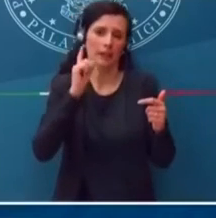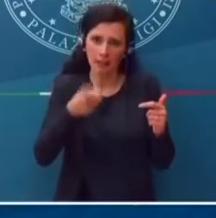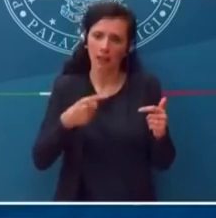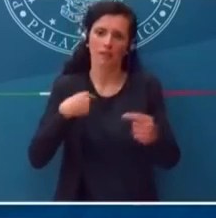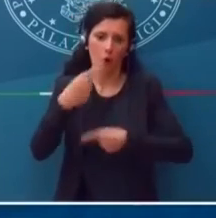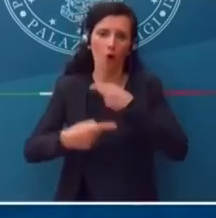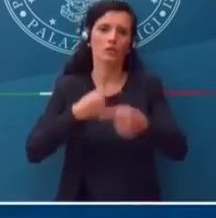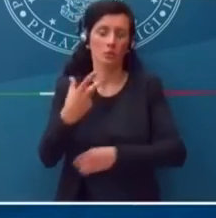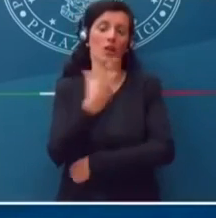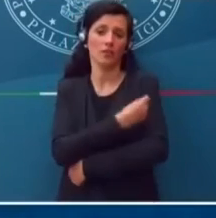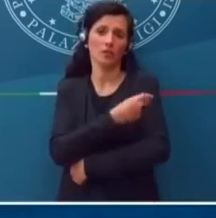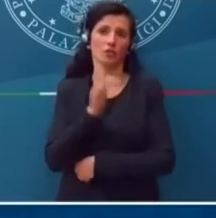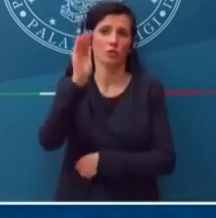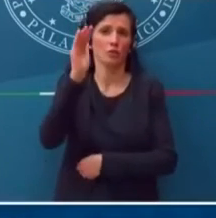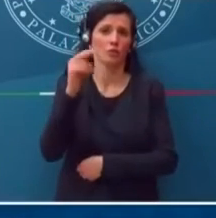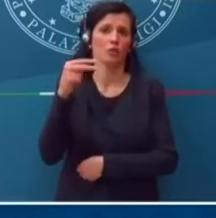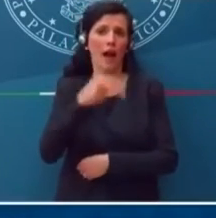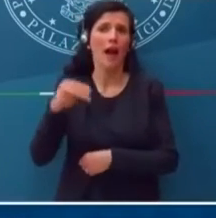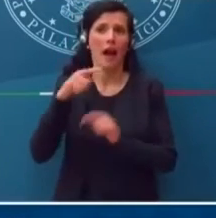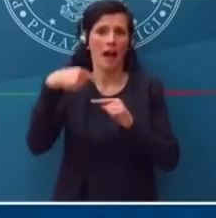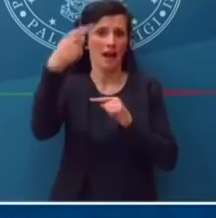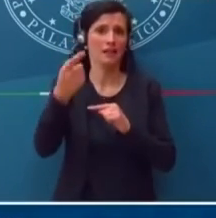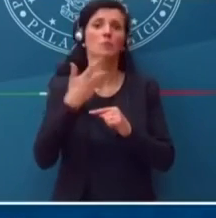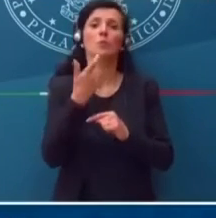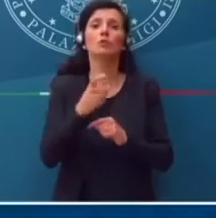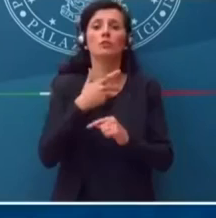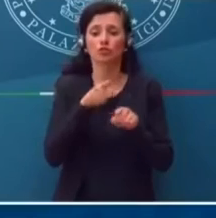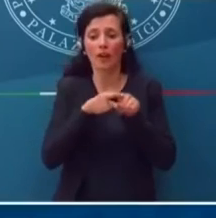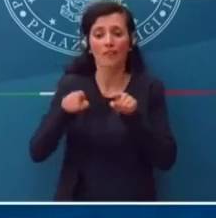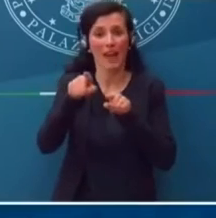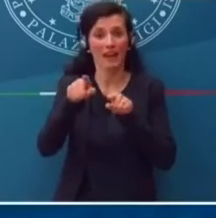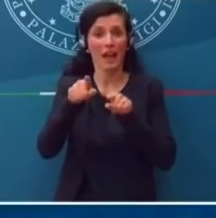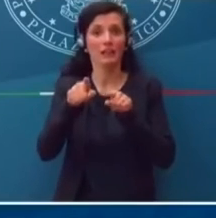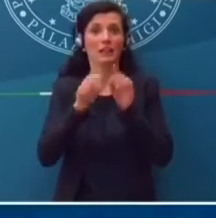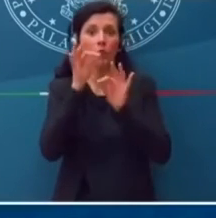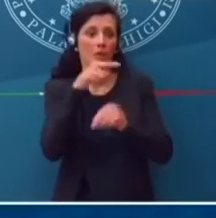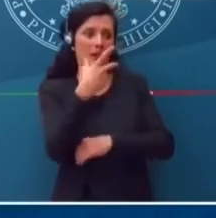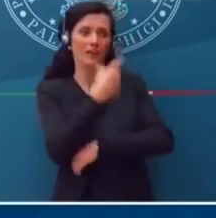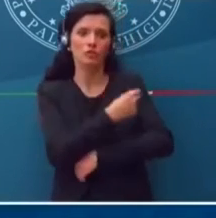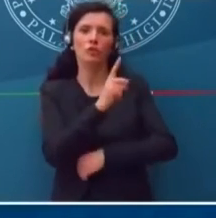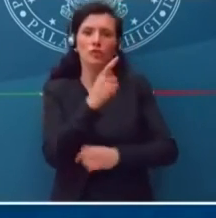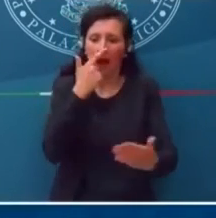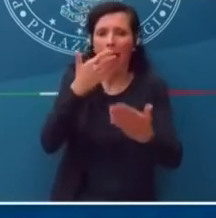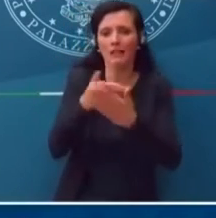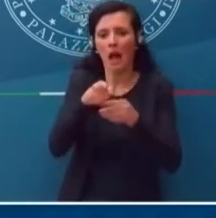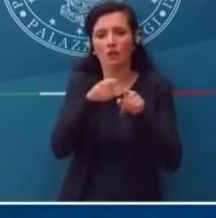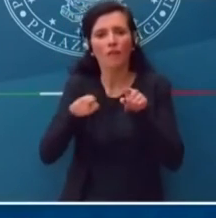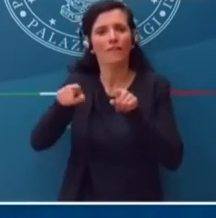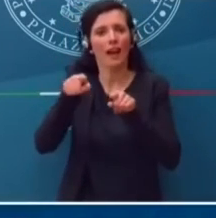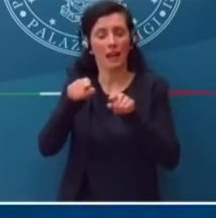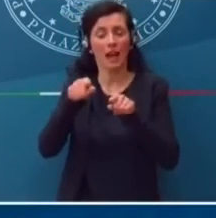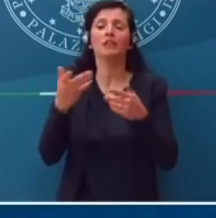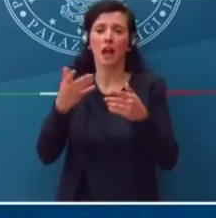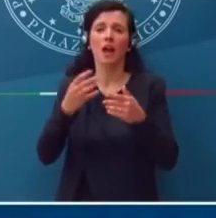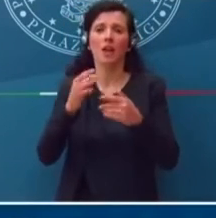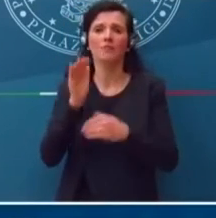gli anni a venire, perché ci saranno delle varianti e quindi questi vaccini vanno adattati, e quindi ci saranno nuove gare per gli anni a